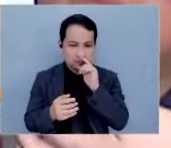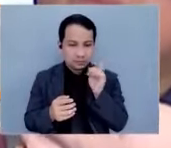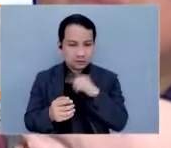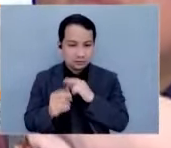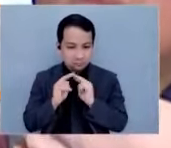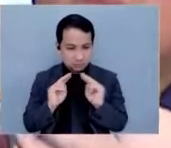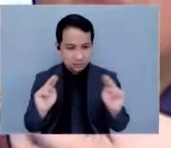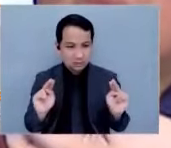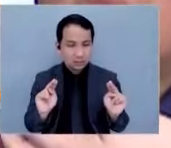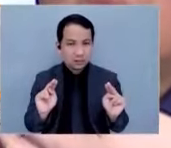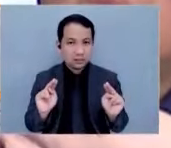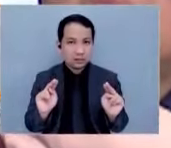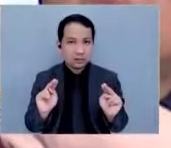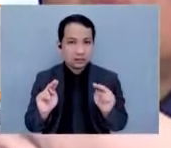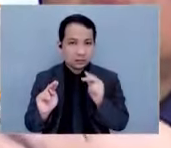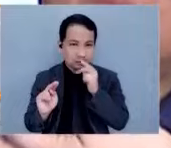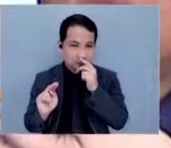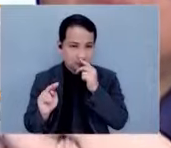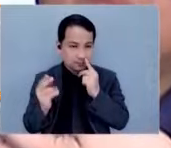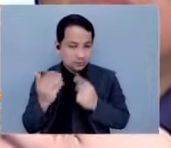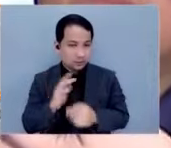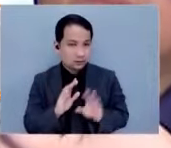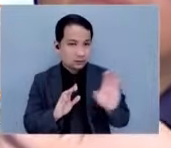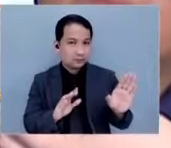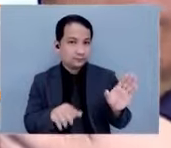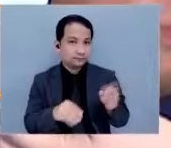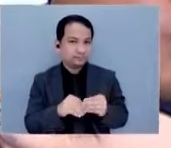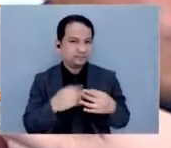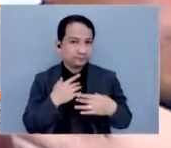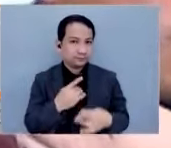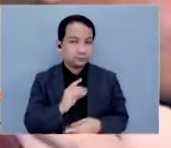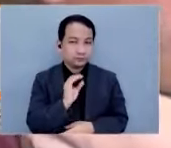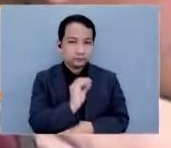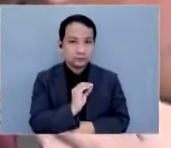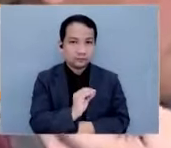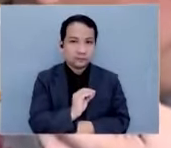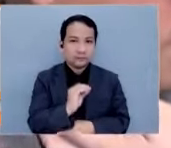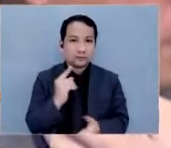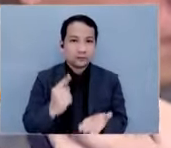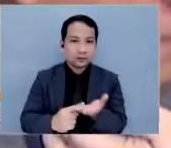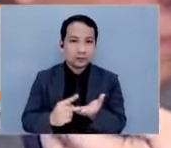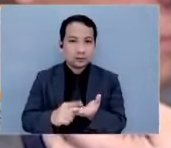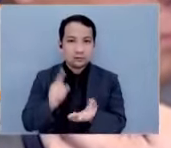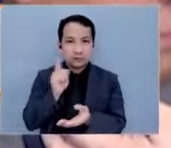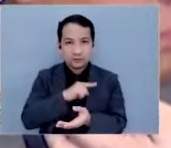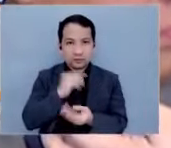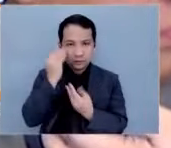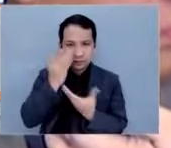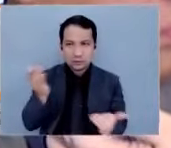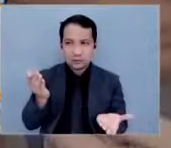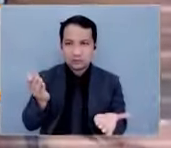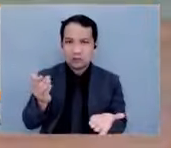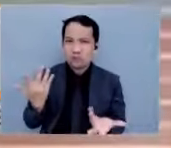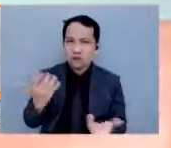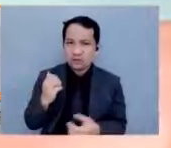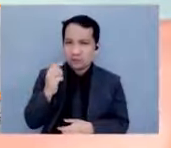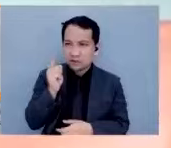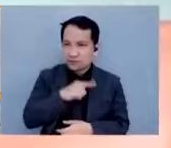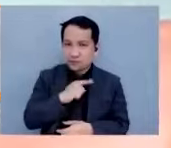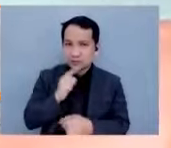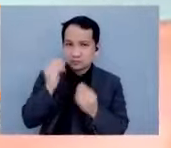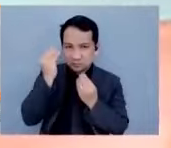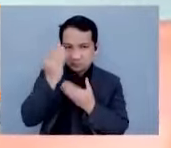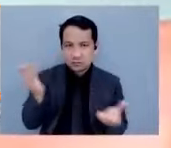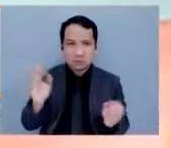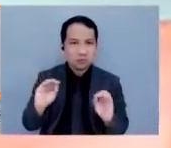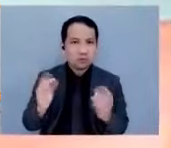na, sabi ko nga, na yung intentional or deliberate false information. Wala namang deliberate false information.